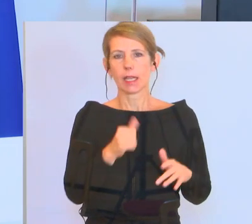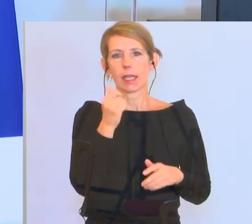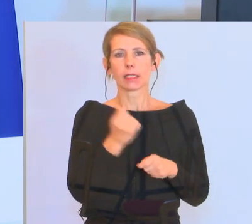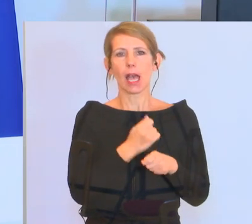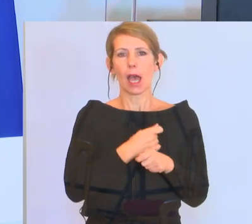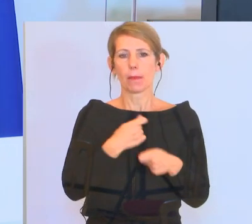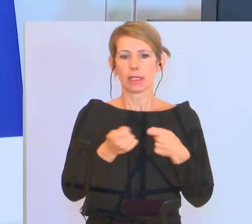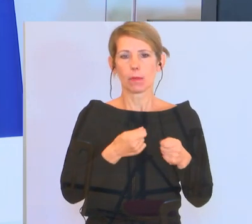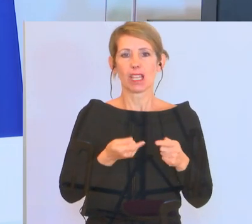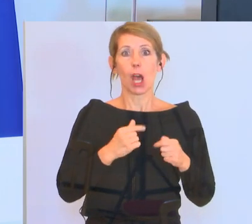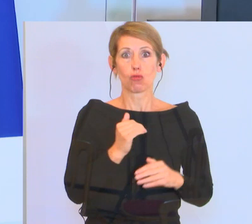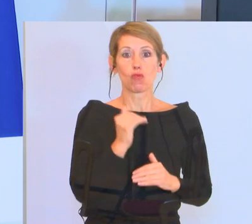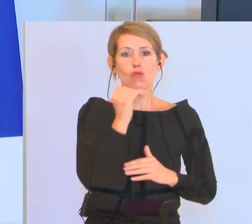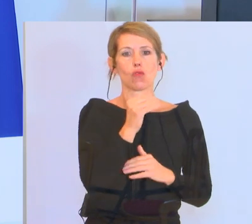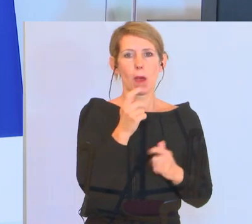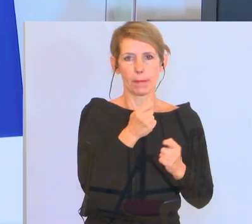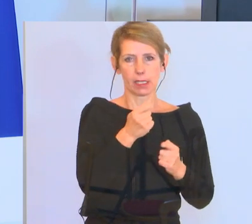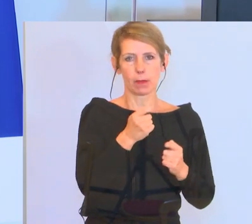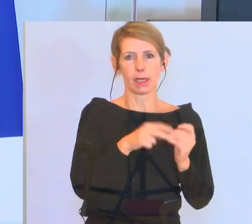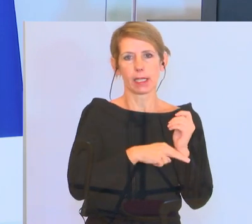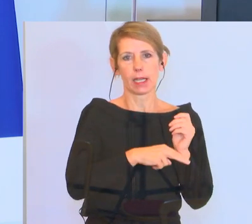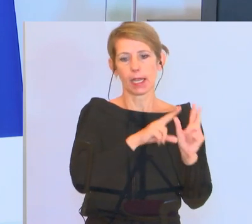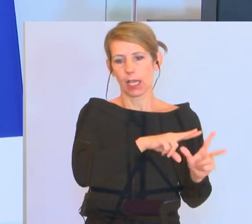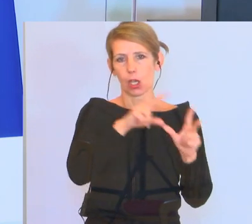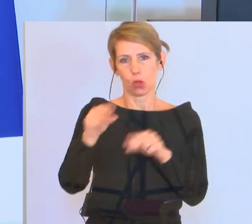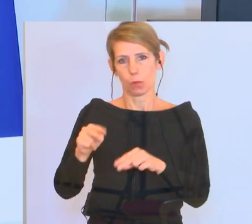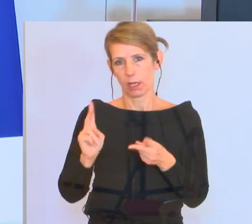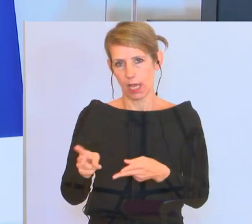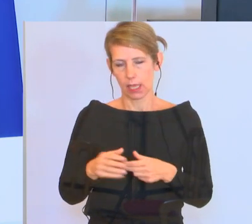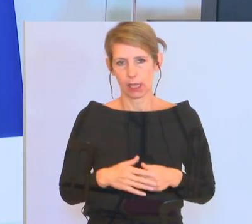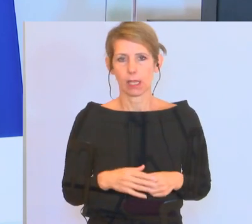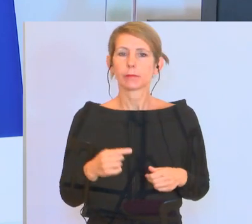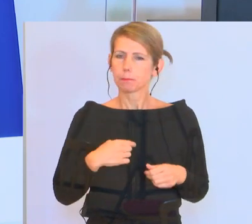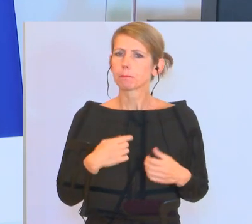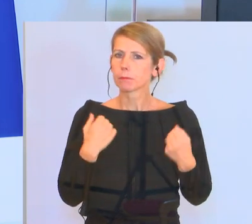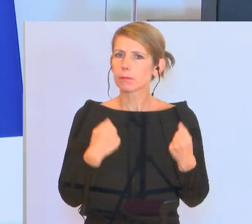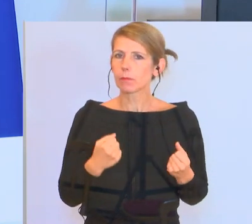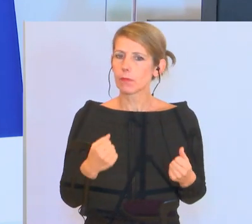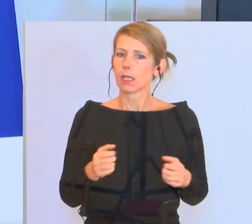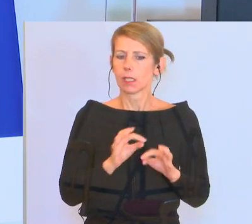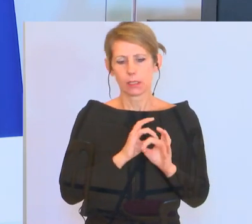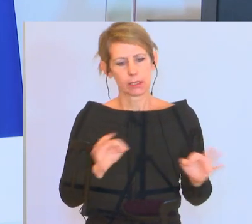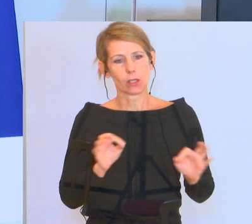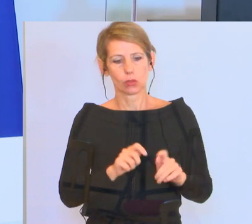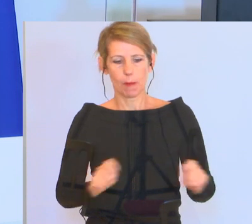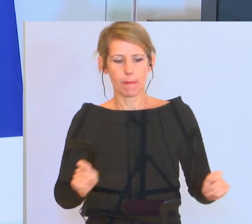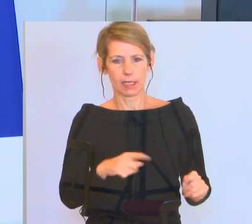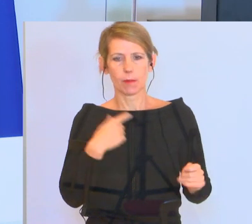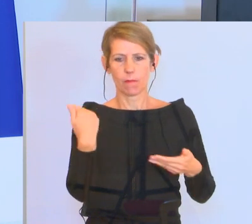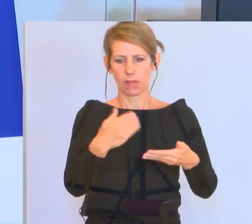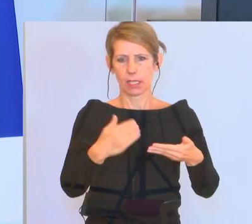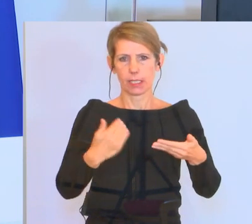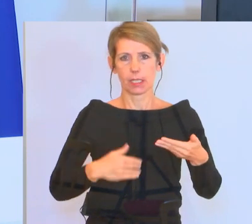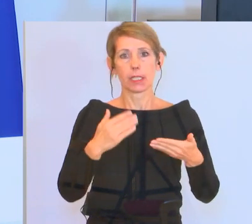der Über heraus Fuß zu fassen. Und ich bin hier zuversichtlich, dass wir hier gezielte Maßnahmen gesetzt haben, die auch zu